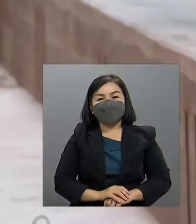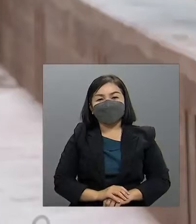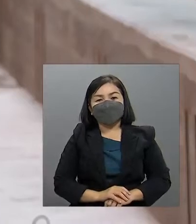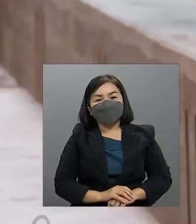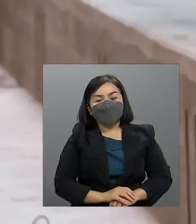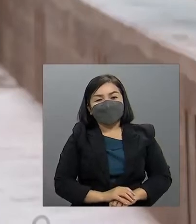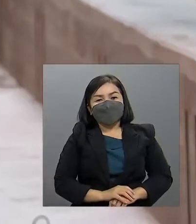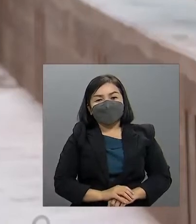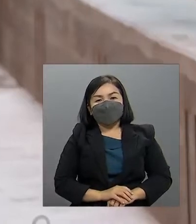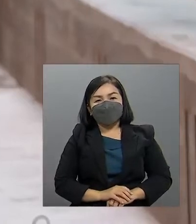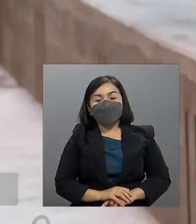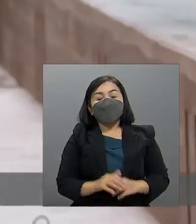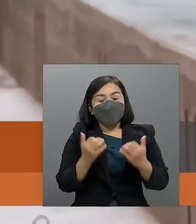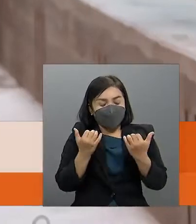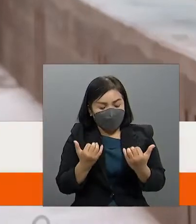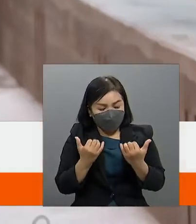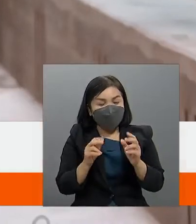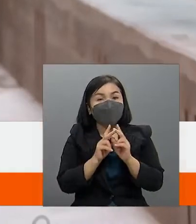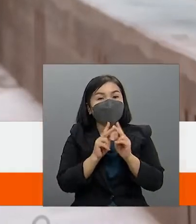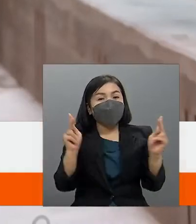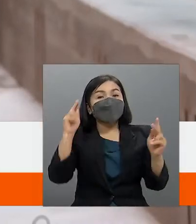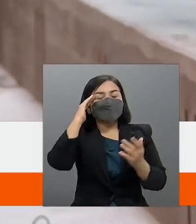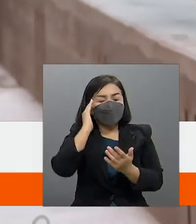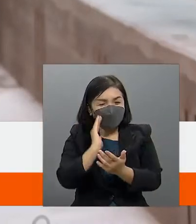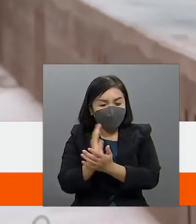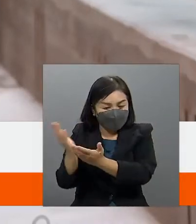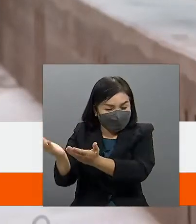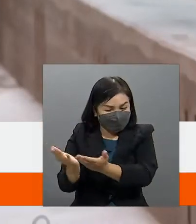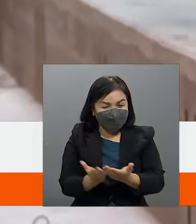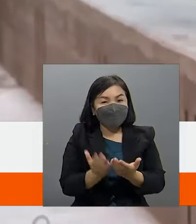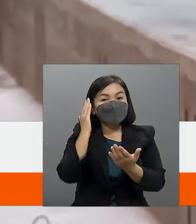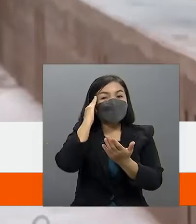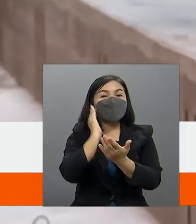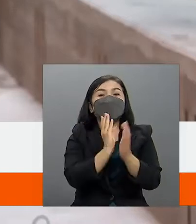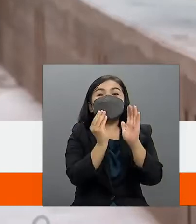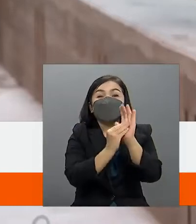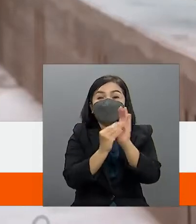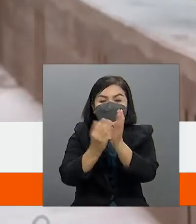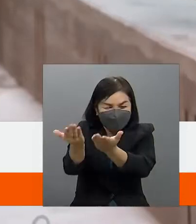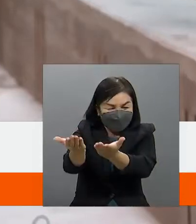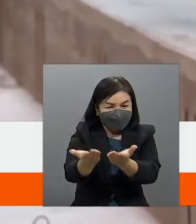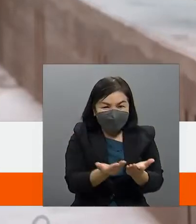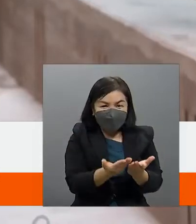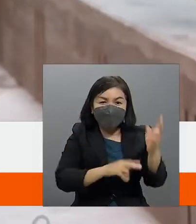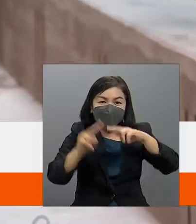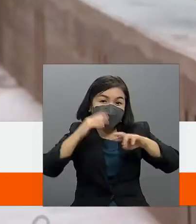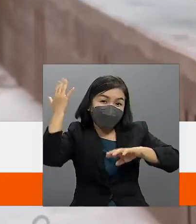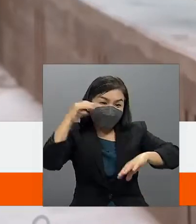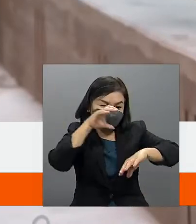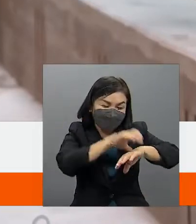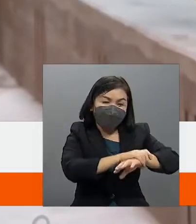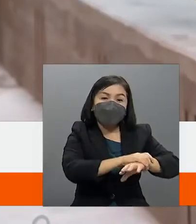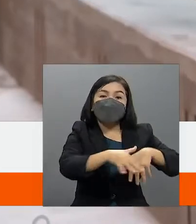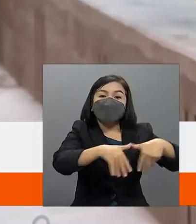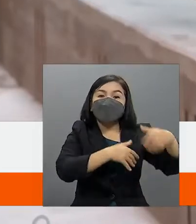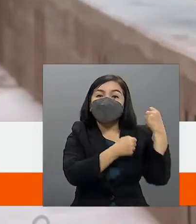คะขณะที่กรรมาธิการการตำรวจนะคะก็เตรียมเชิญผู้บัญชาการตำรวจนครบาลและผบ.เหตุการณ์ควบคุมการชุมนุมในวันดังกล่าวนะคะเข้ามาชี้แ